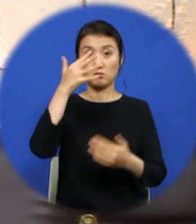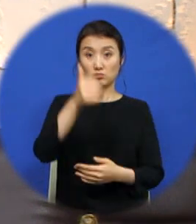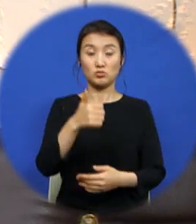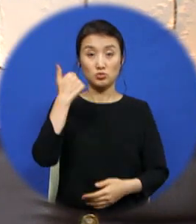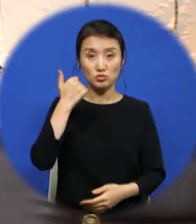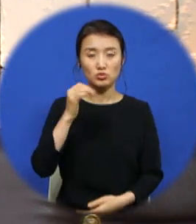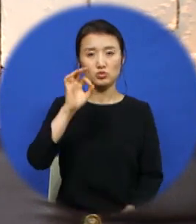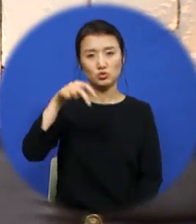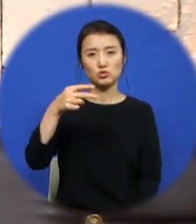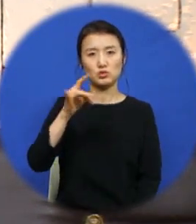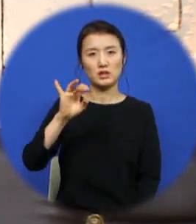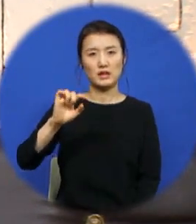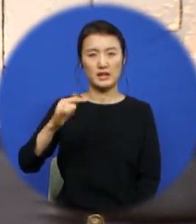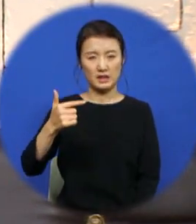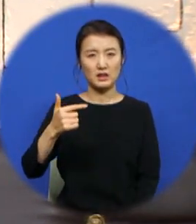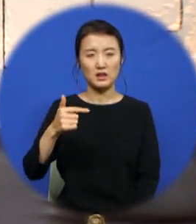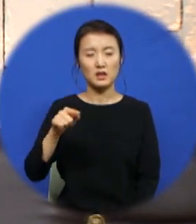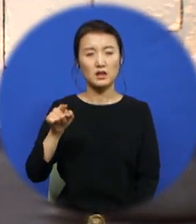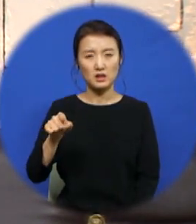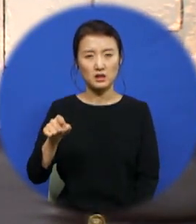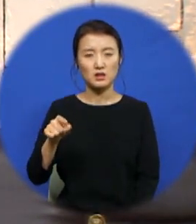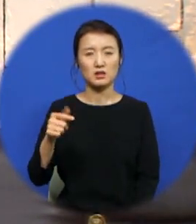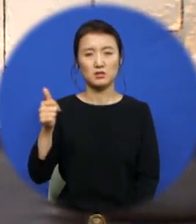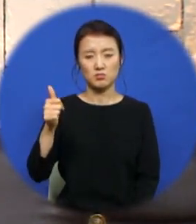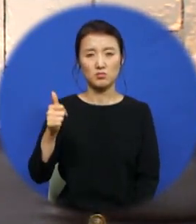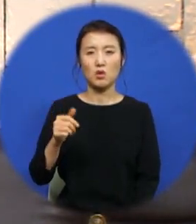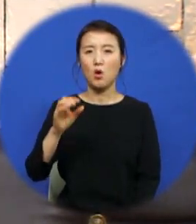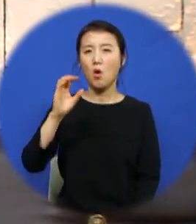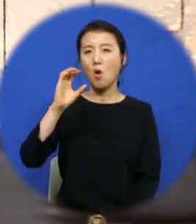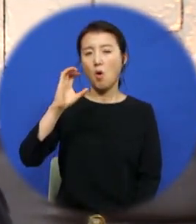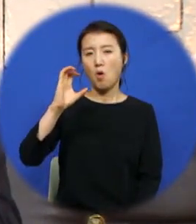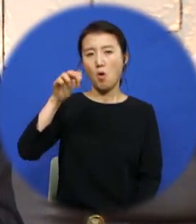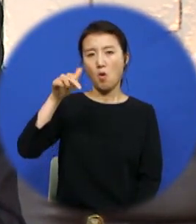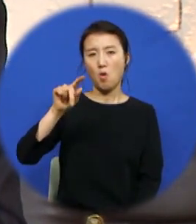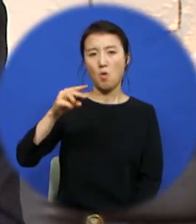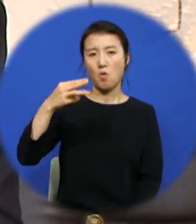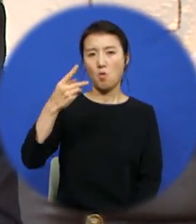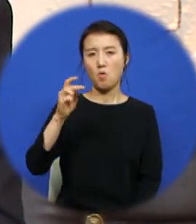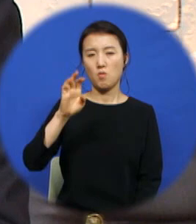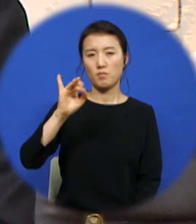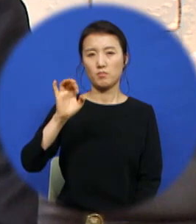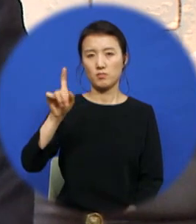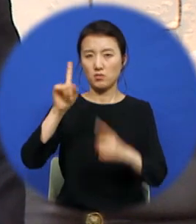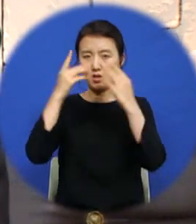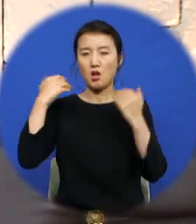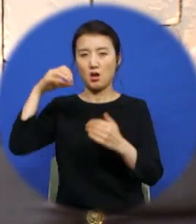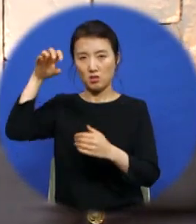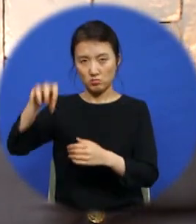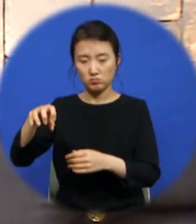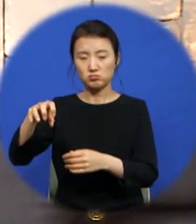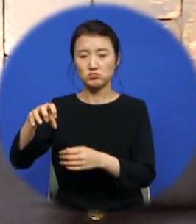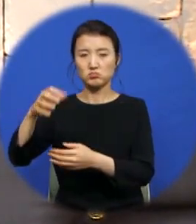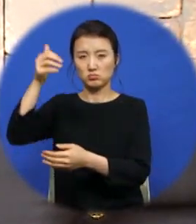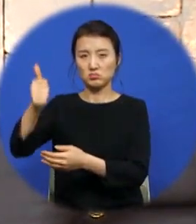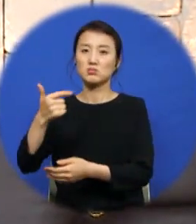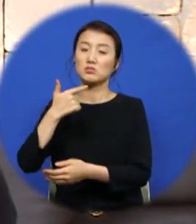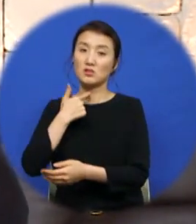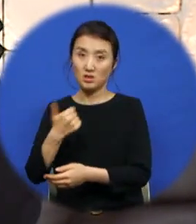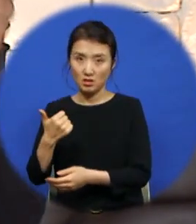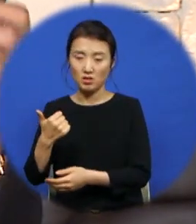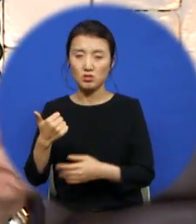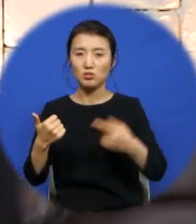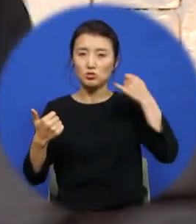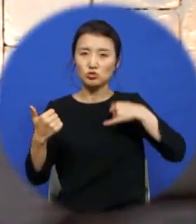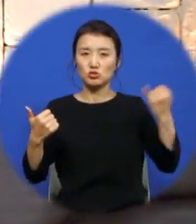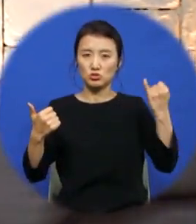대학 학장을 하시다가 스타 올 때 오셨는데 부인이 중국 부인이 야 그 욕심 많은 중국인 하고